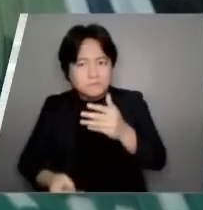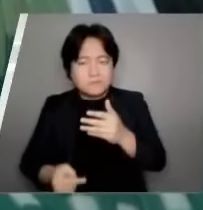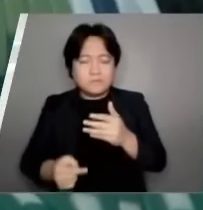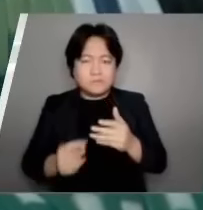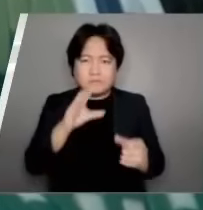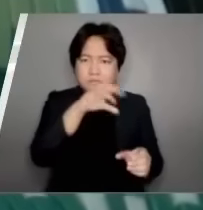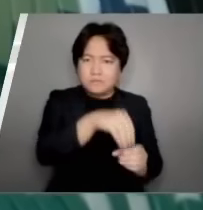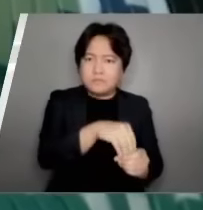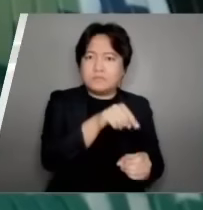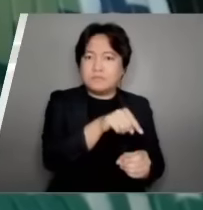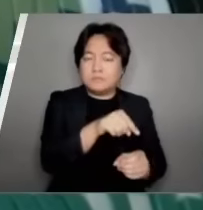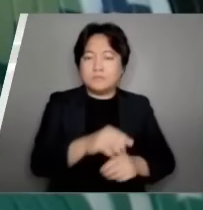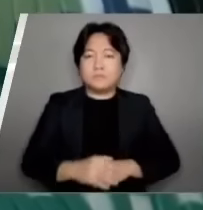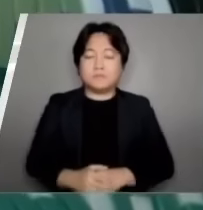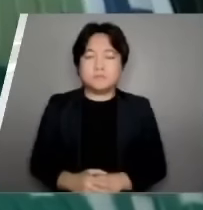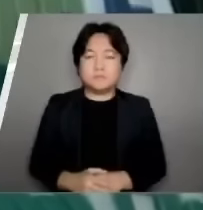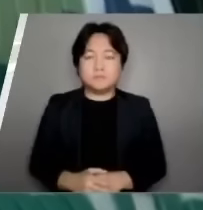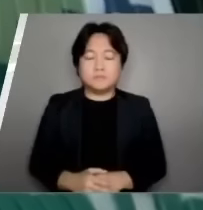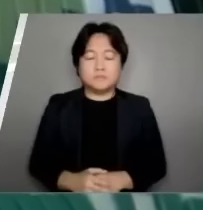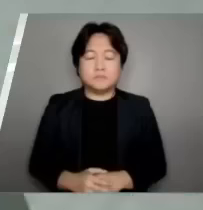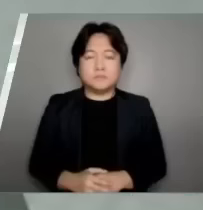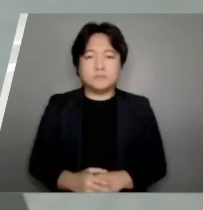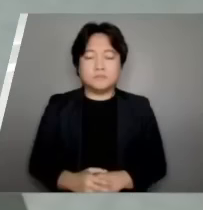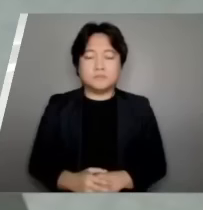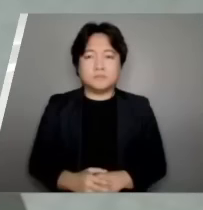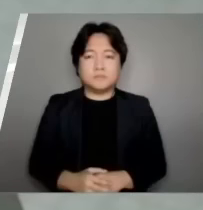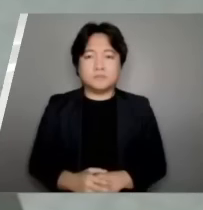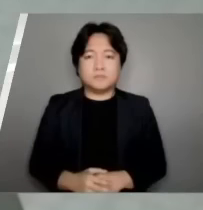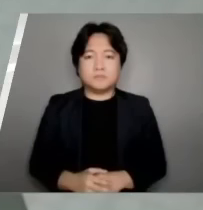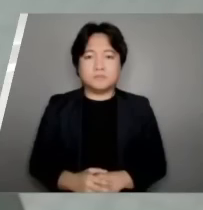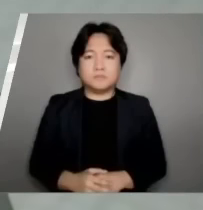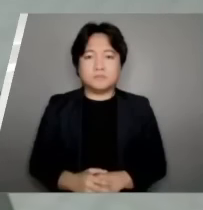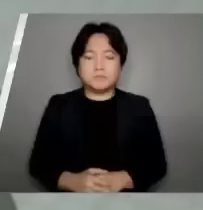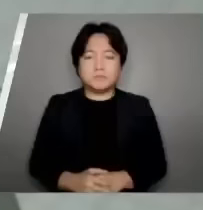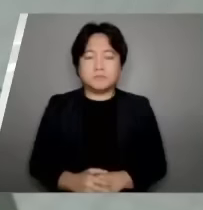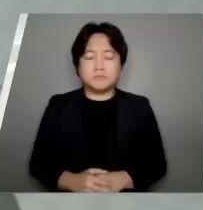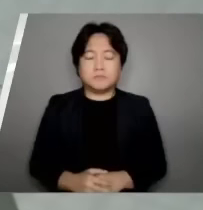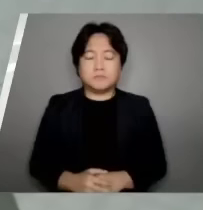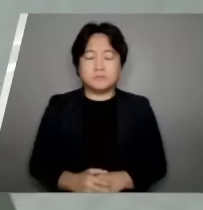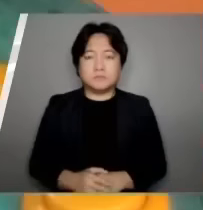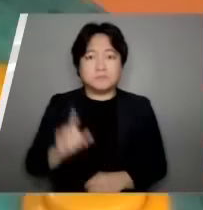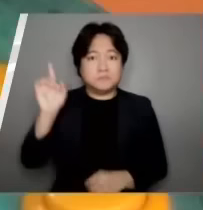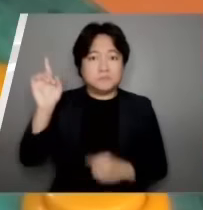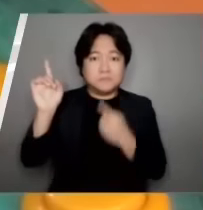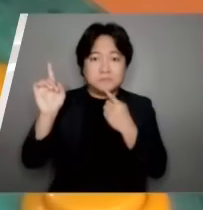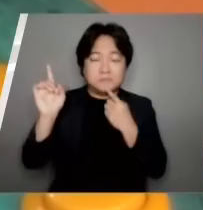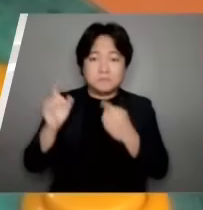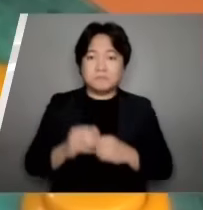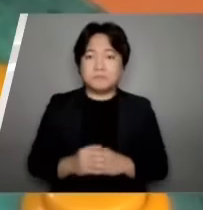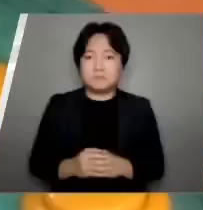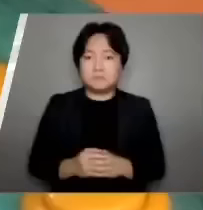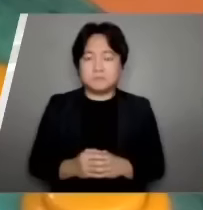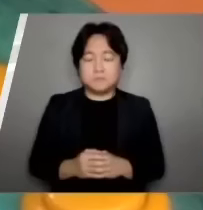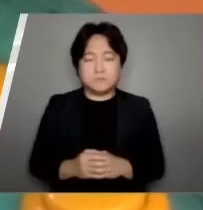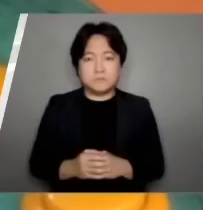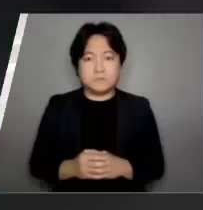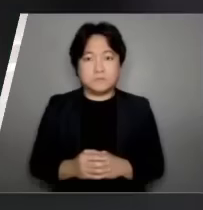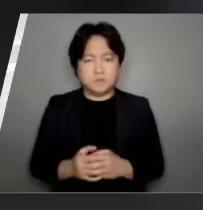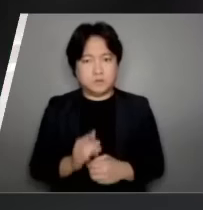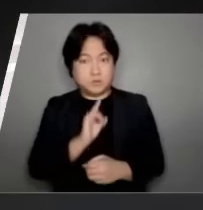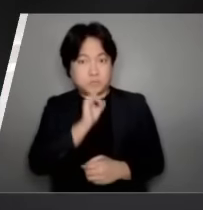Cannot deny or ascertain yung anong din ni Mayor. Kasi nga, as of now, wala, hindi pa natin napatunayan niya na pogo nga talaga yung